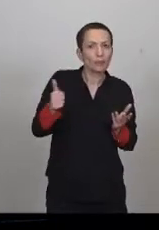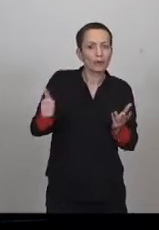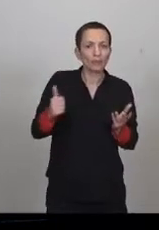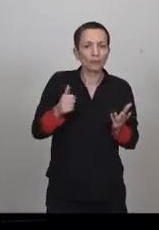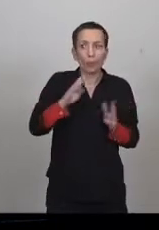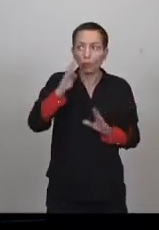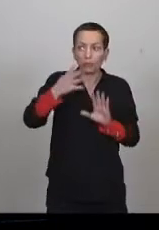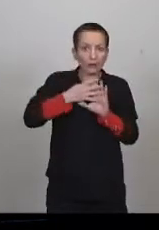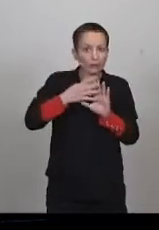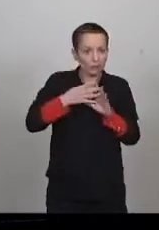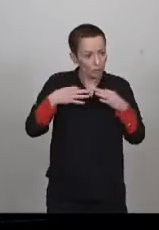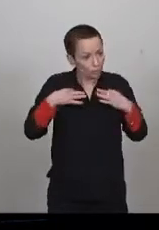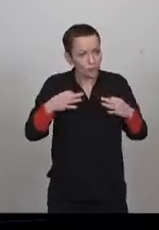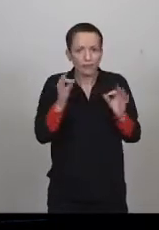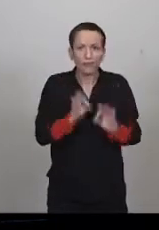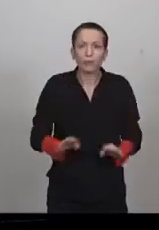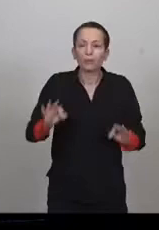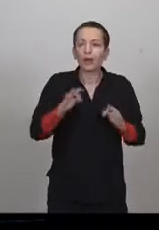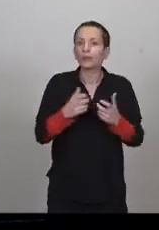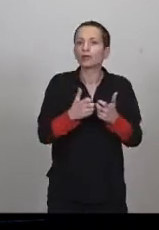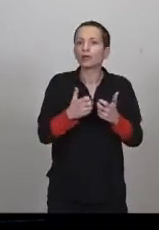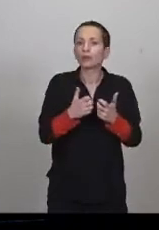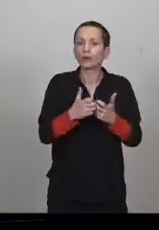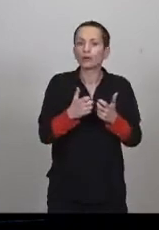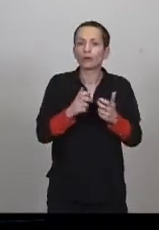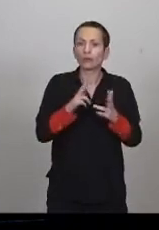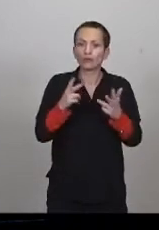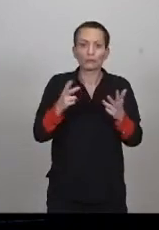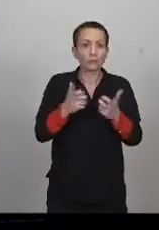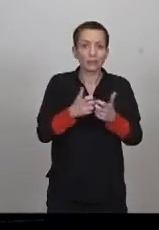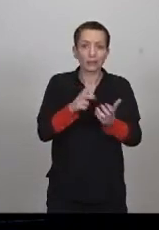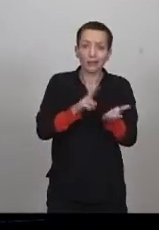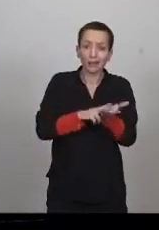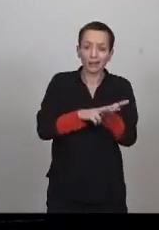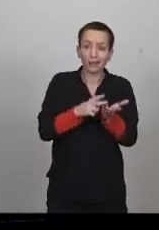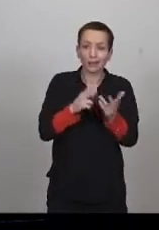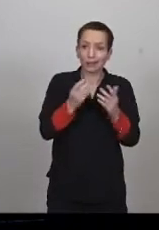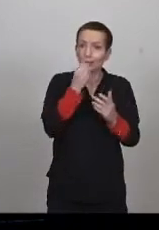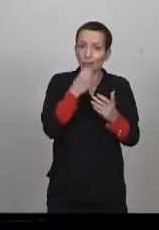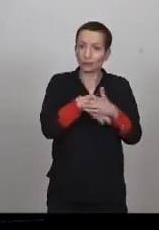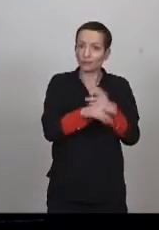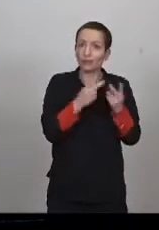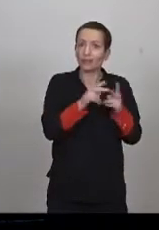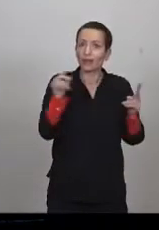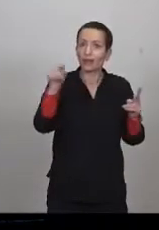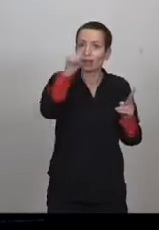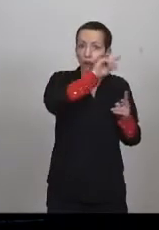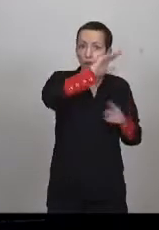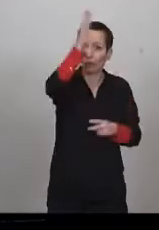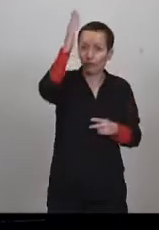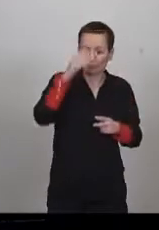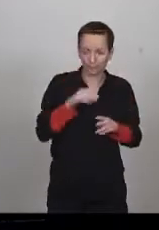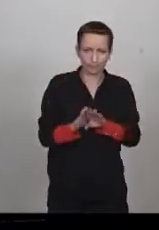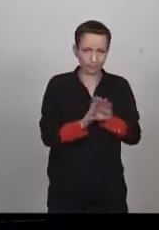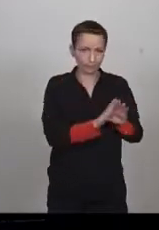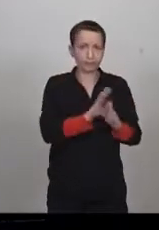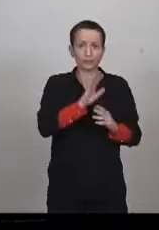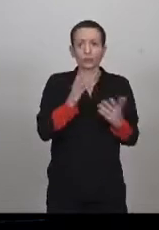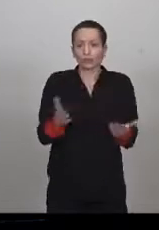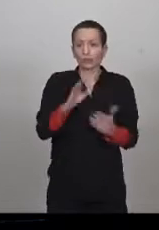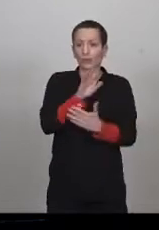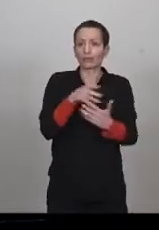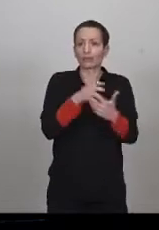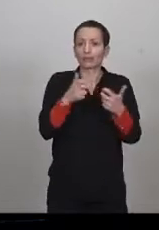critères objectifs tels que le coût réel du repas dans ces communes. Aujourd'hui, la grille tarifaire est établie à partir du